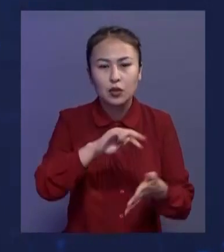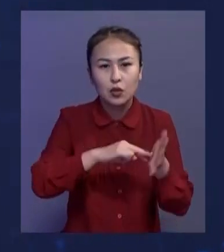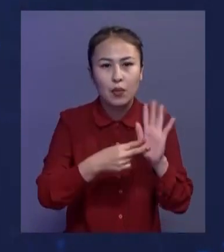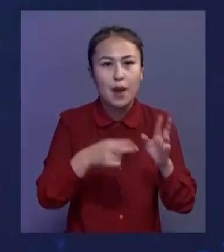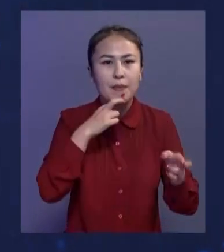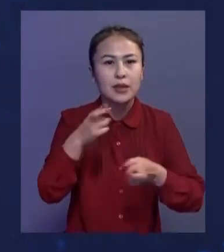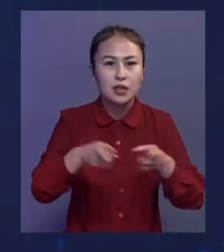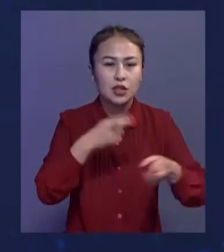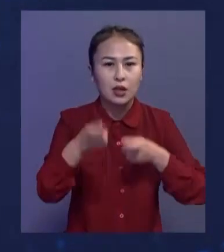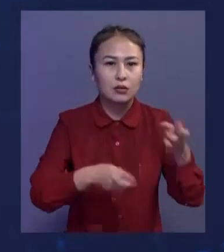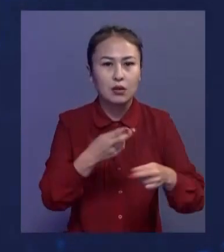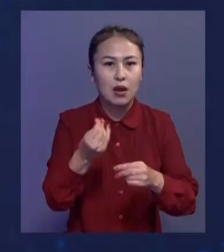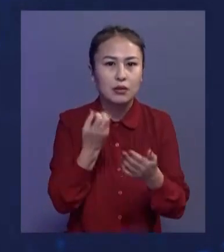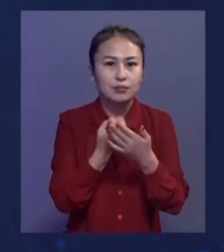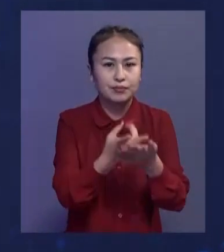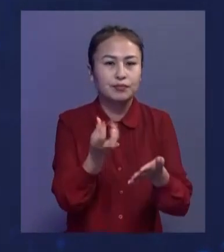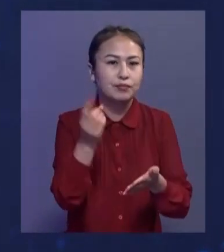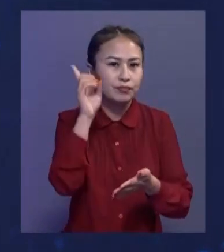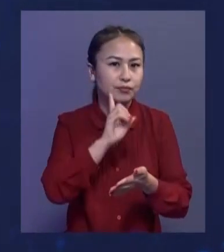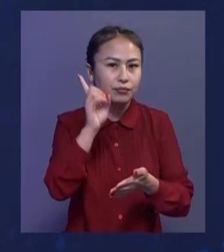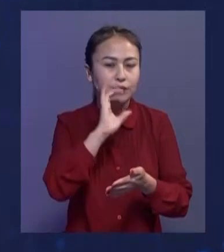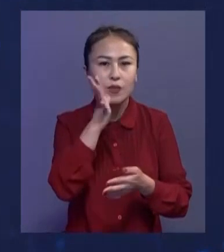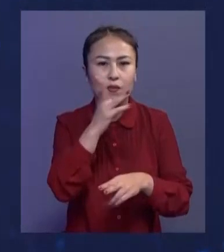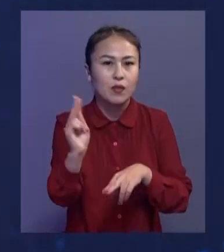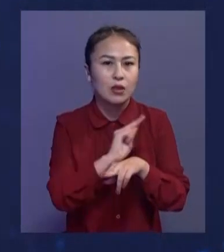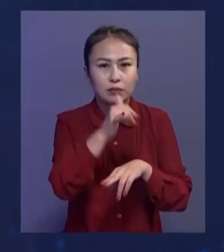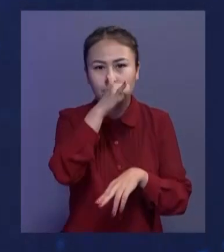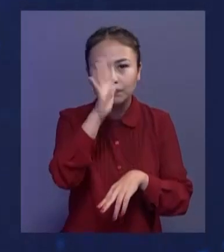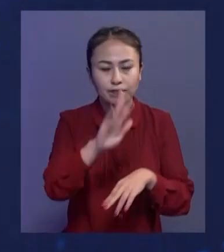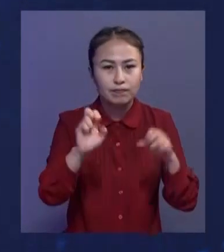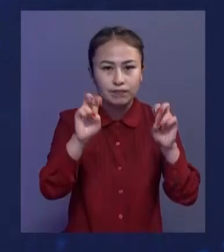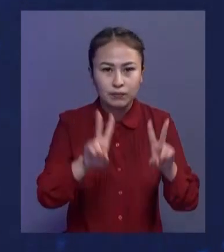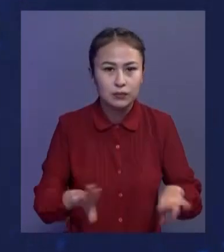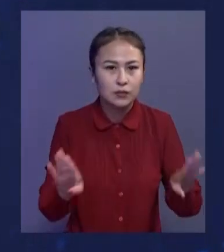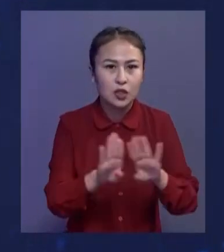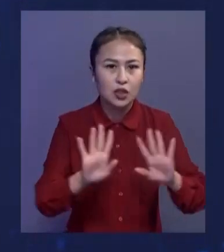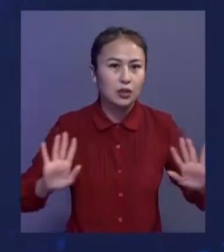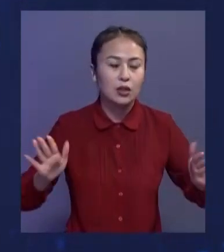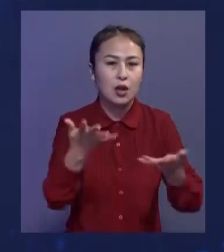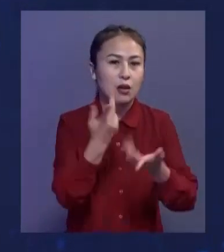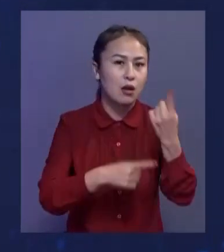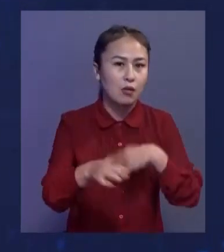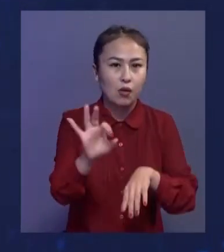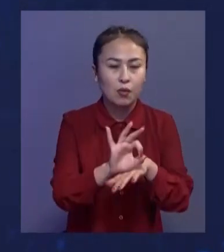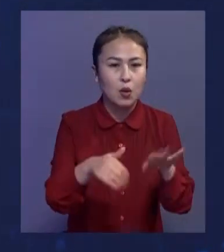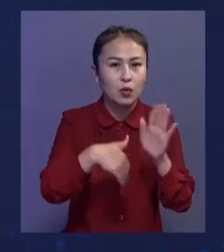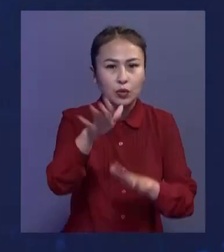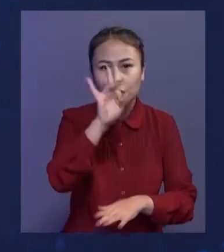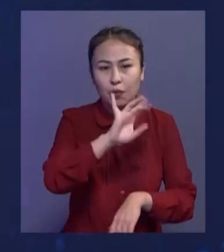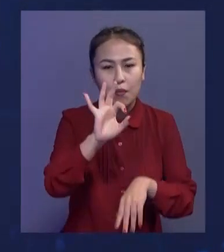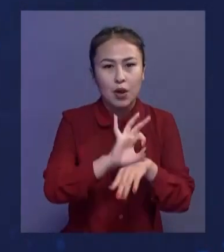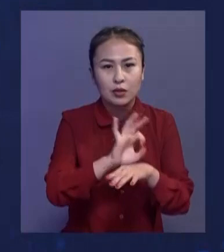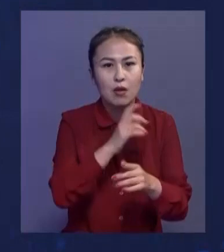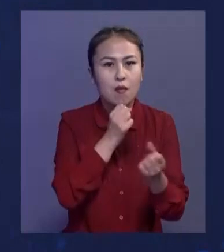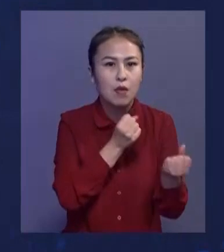жоспарлы түрде операцияға жататындар уақытылы ем қабылдай алмай отыр. Мамандар эпидемиологиялық жағдай оңалмаса, ауруды